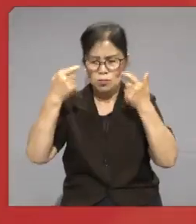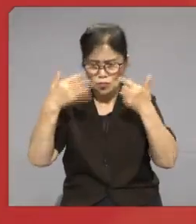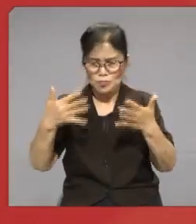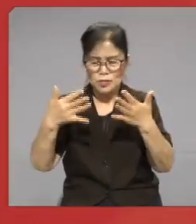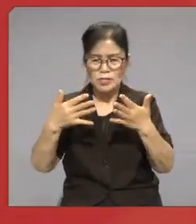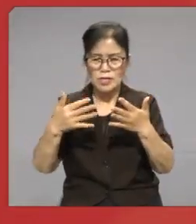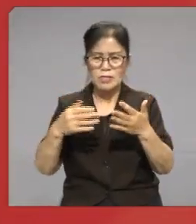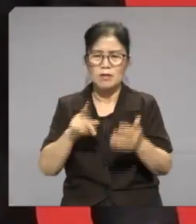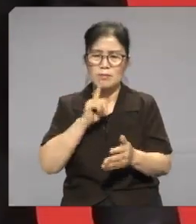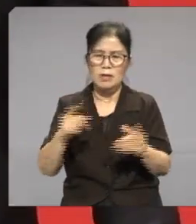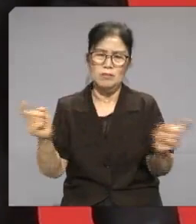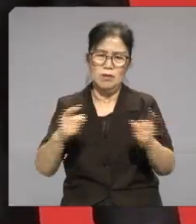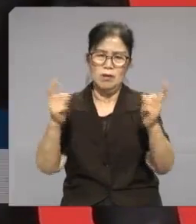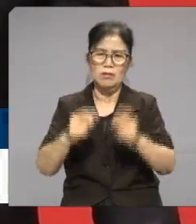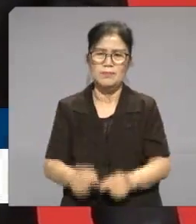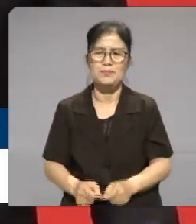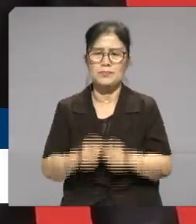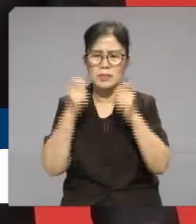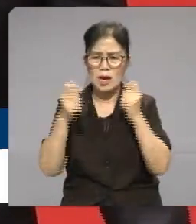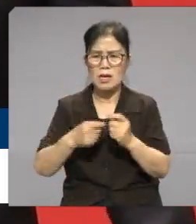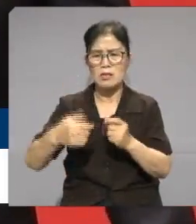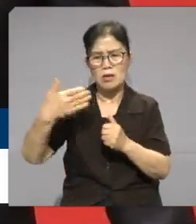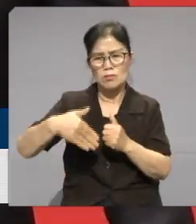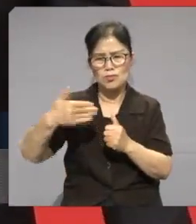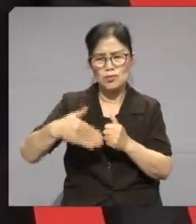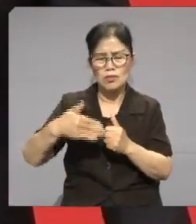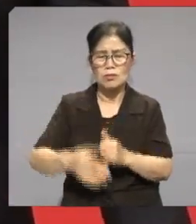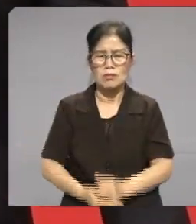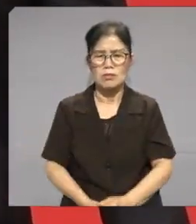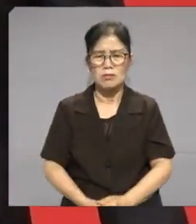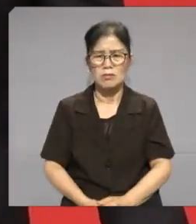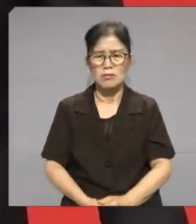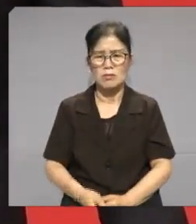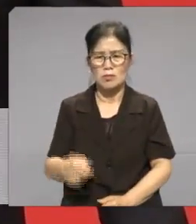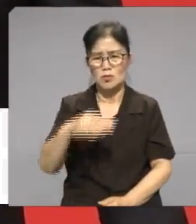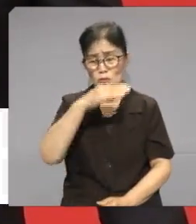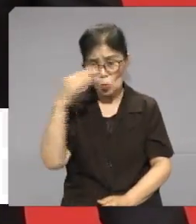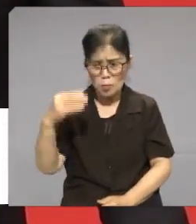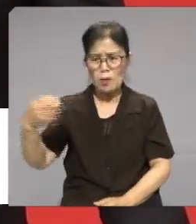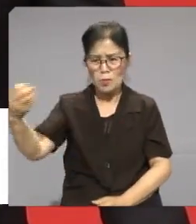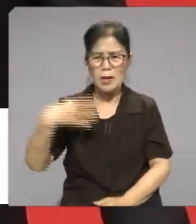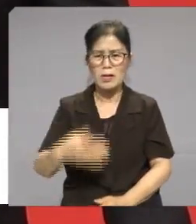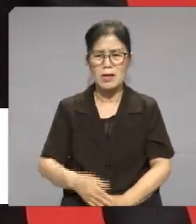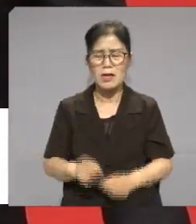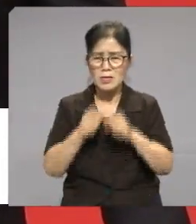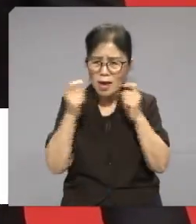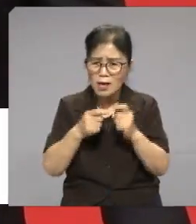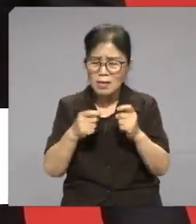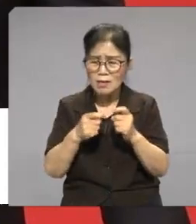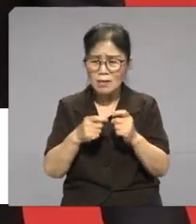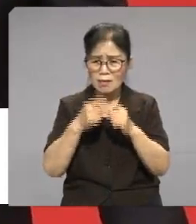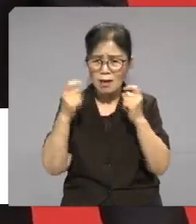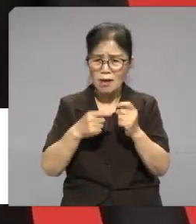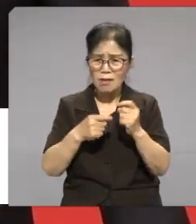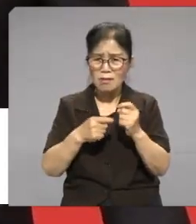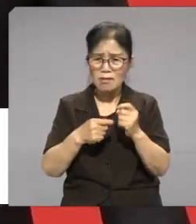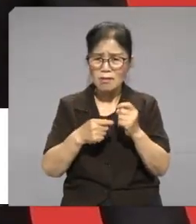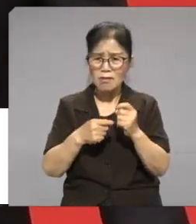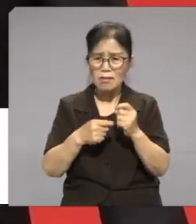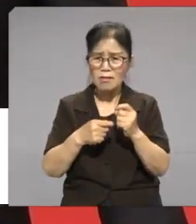설전이 오갔습니다 개인 차원에서 저한테 부탁하신 거였 그게 한동훈 후보 똑바로 말하세요 개인 차원이라고 제가